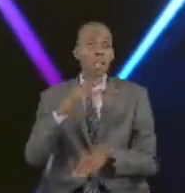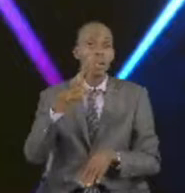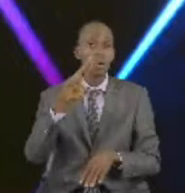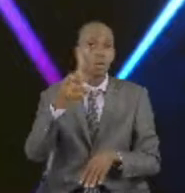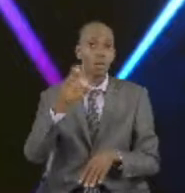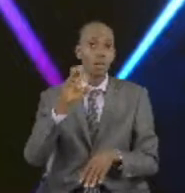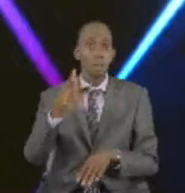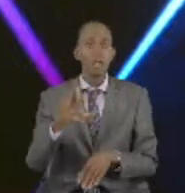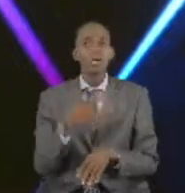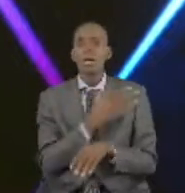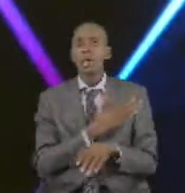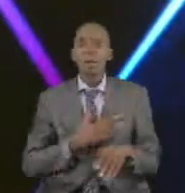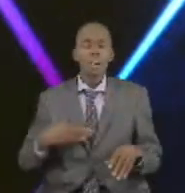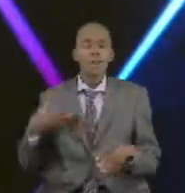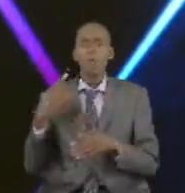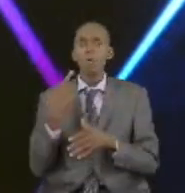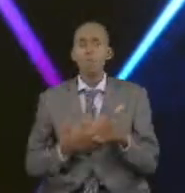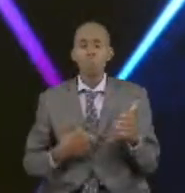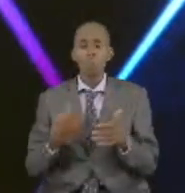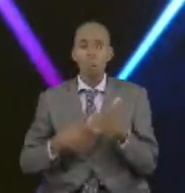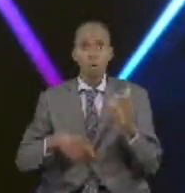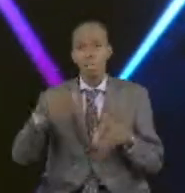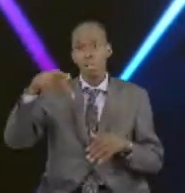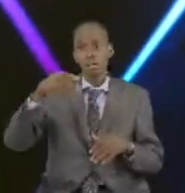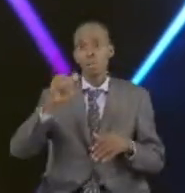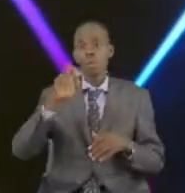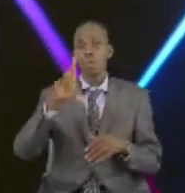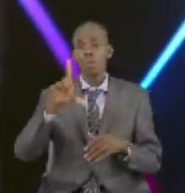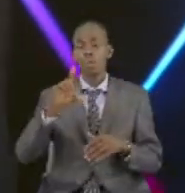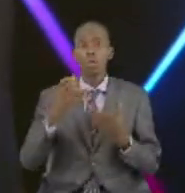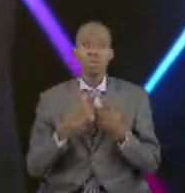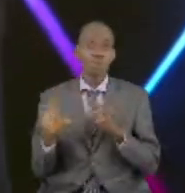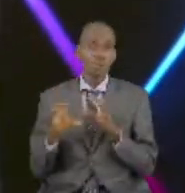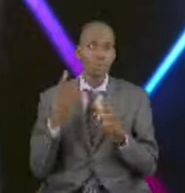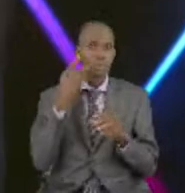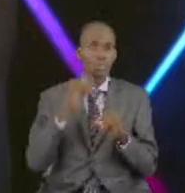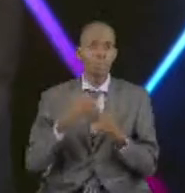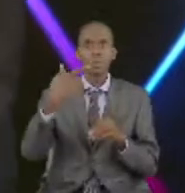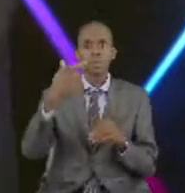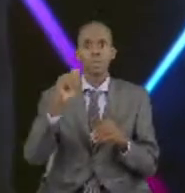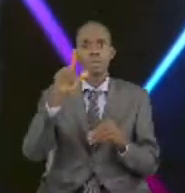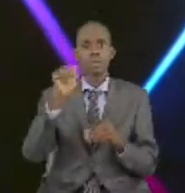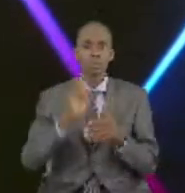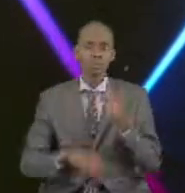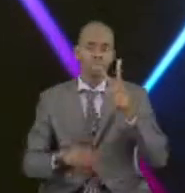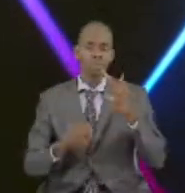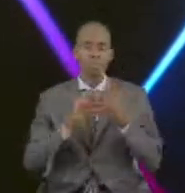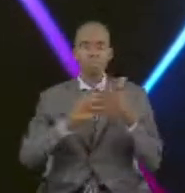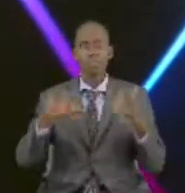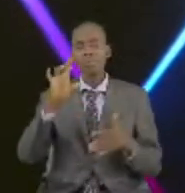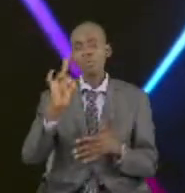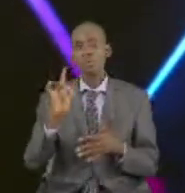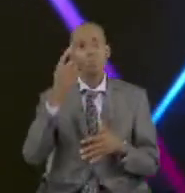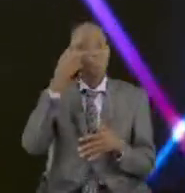l'apôtre paul voulait faire cette mesure est dedans gala chapitre 2 verset 8